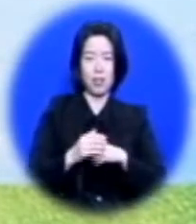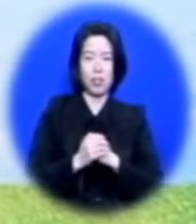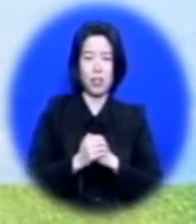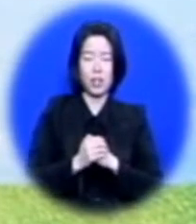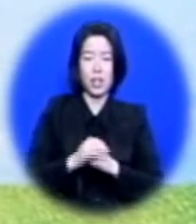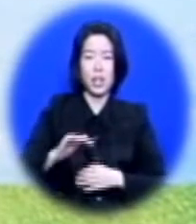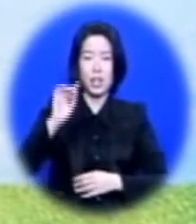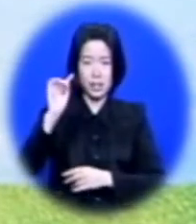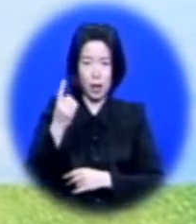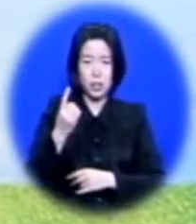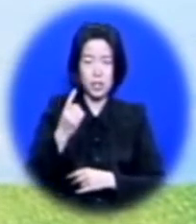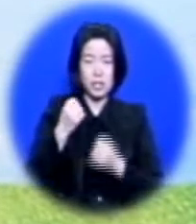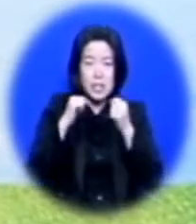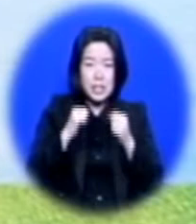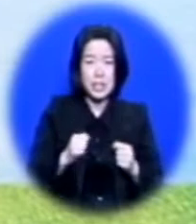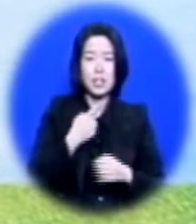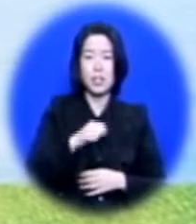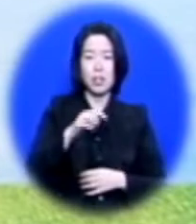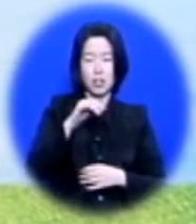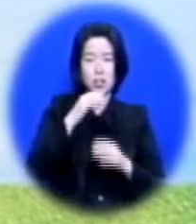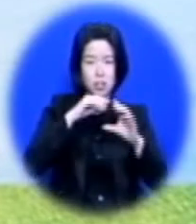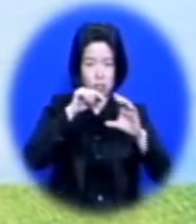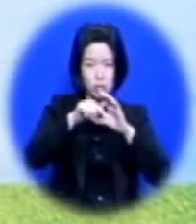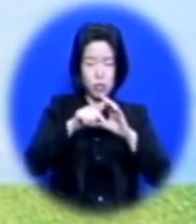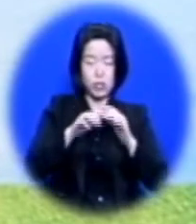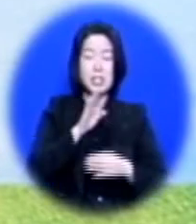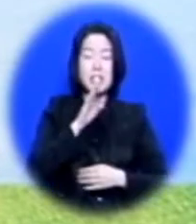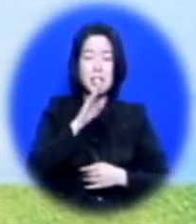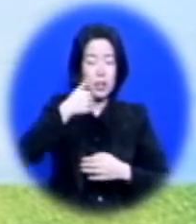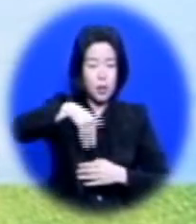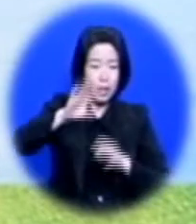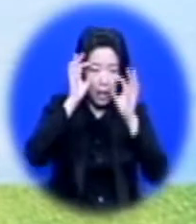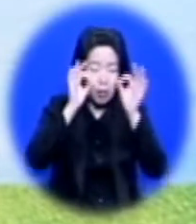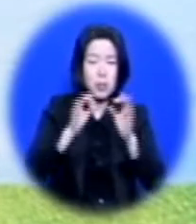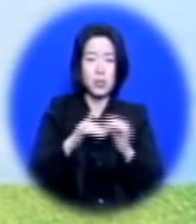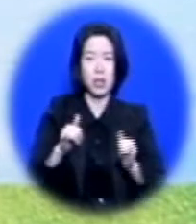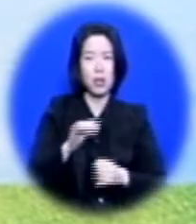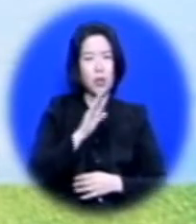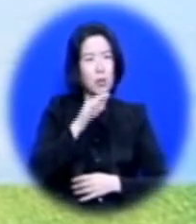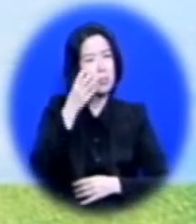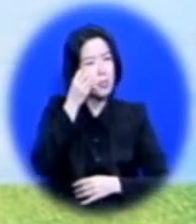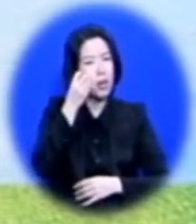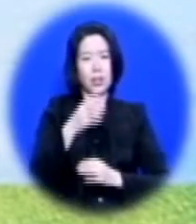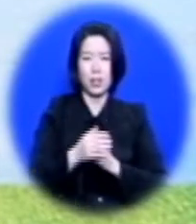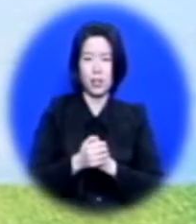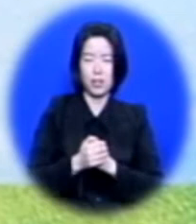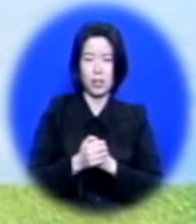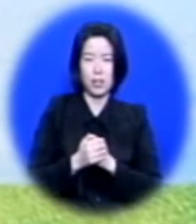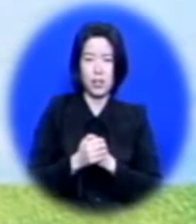2 다윗이 머물렀던 아둘람 굴을 실제로 가본 사람이 참 의아하다 고 그러더라